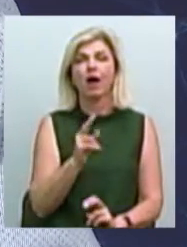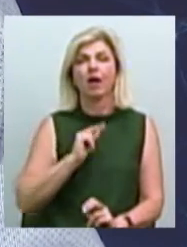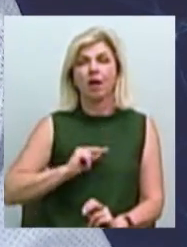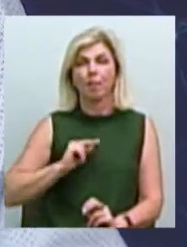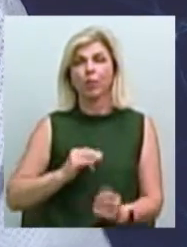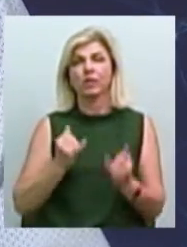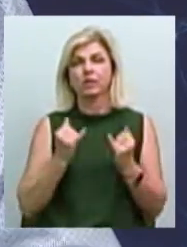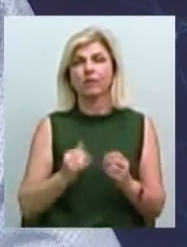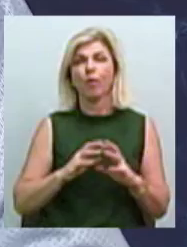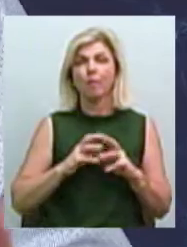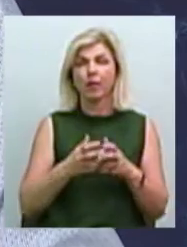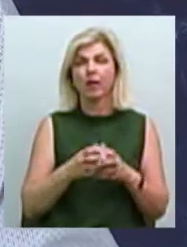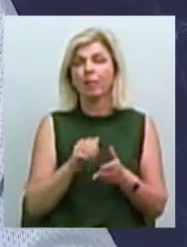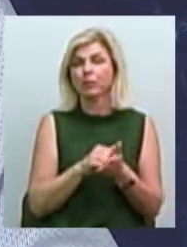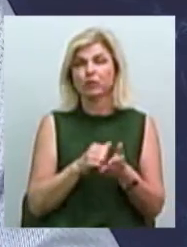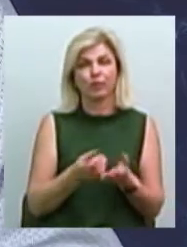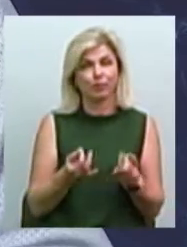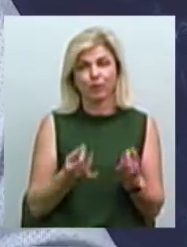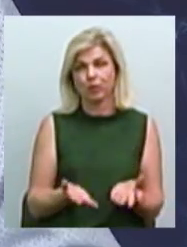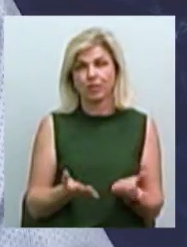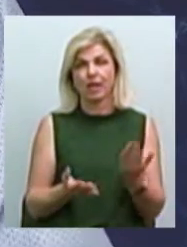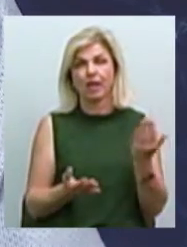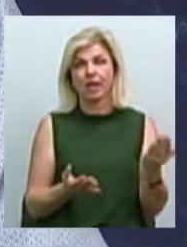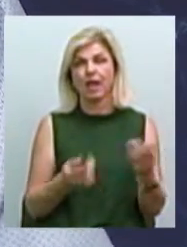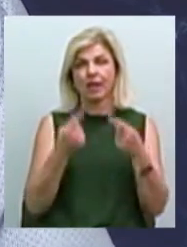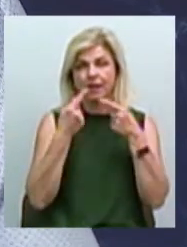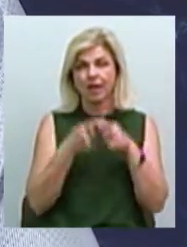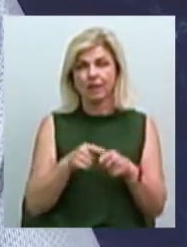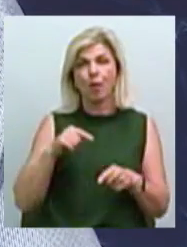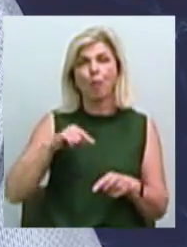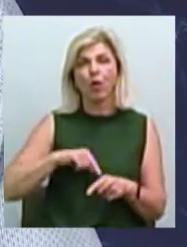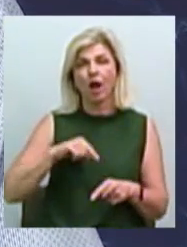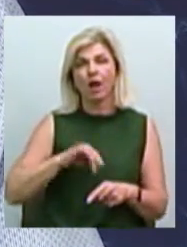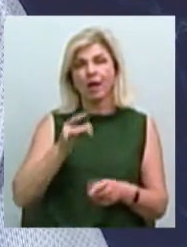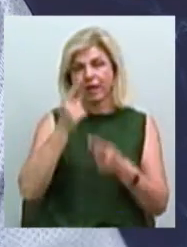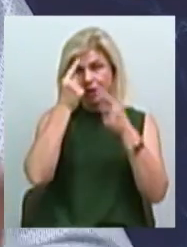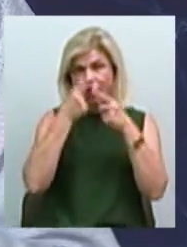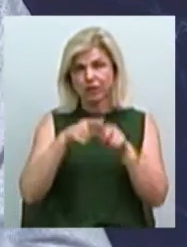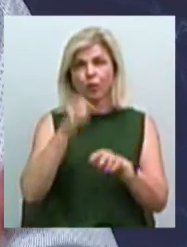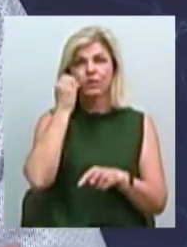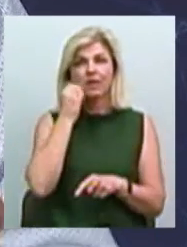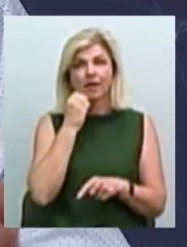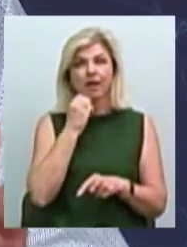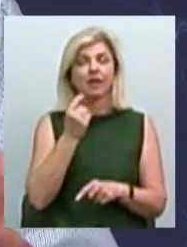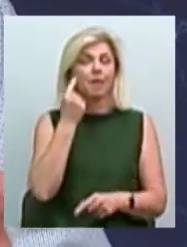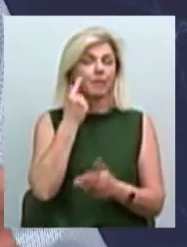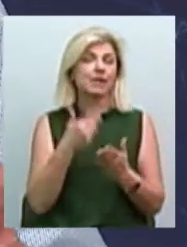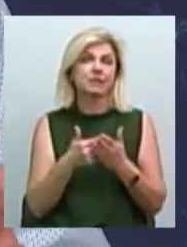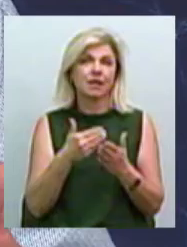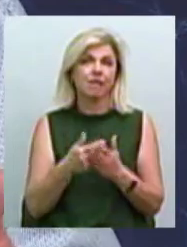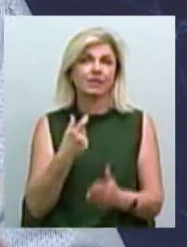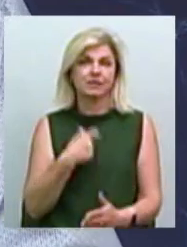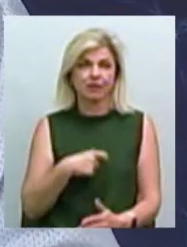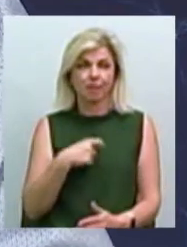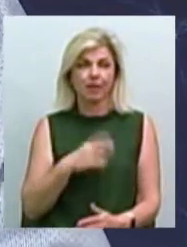мир по одной простой причине. Их техника и морально, и физически устарела. То есть и представить себе, что на этой